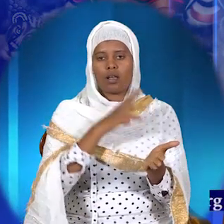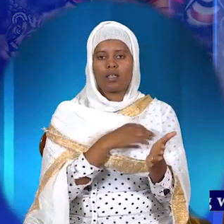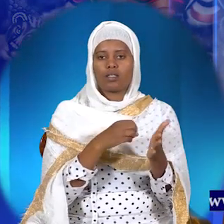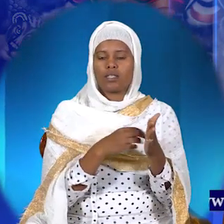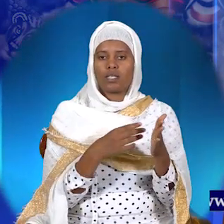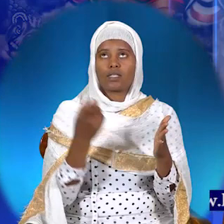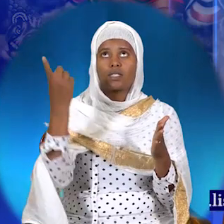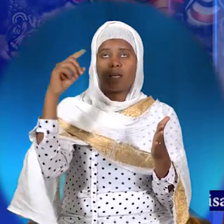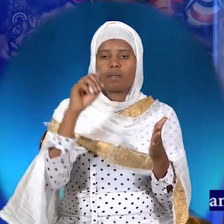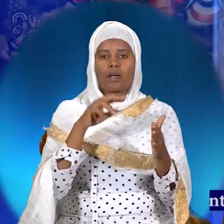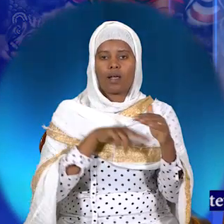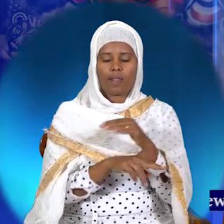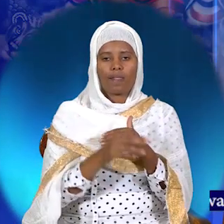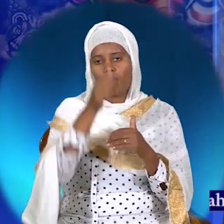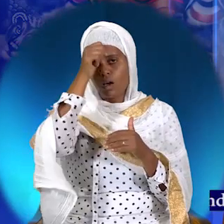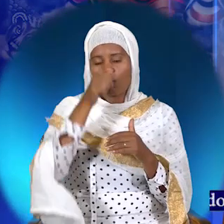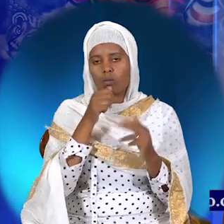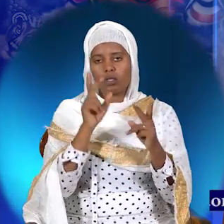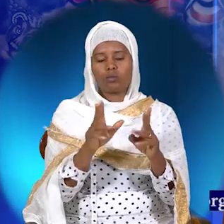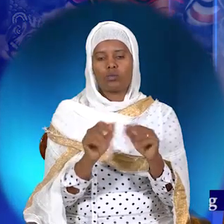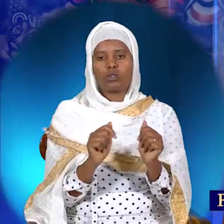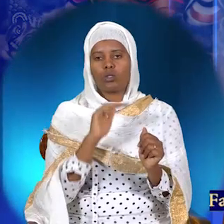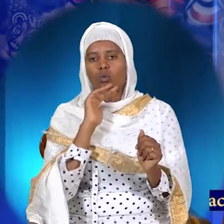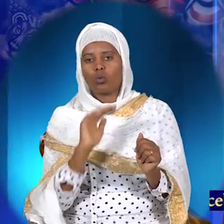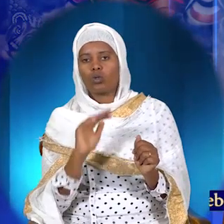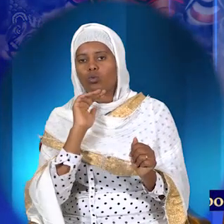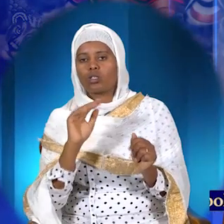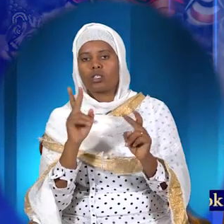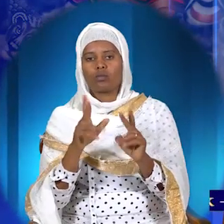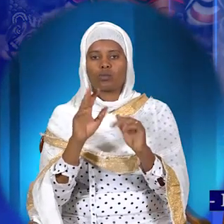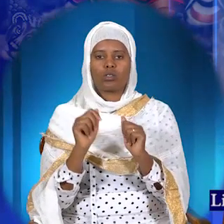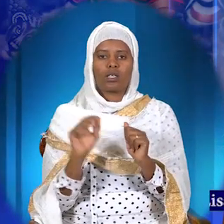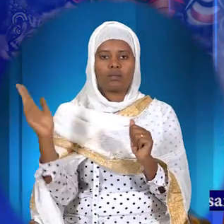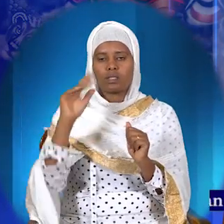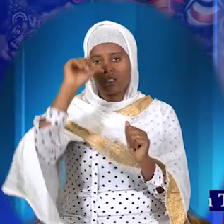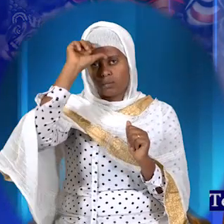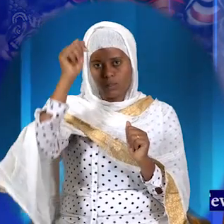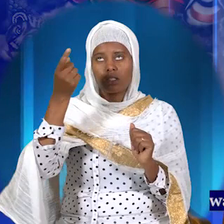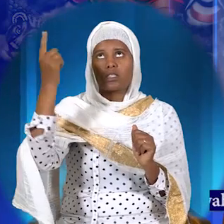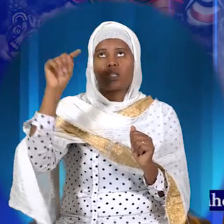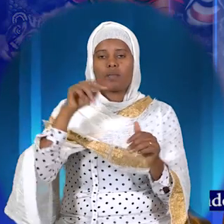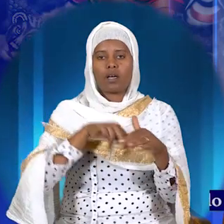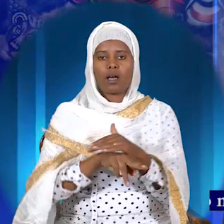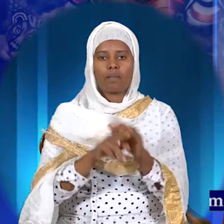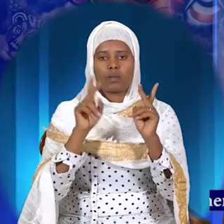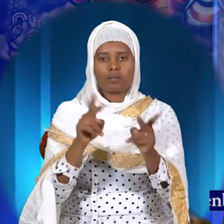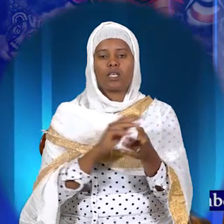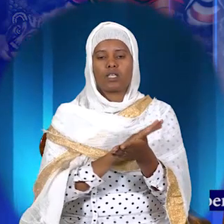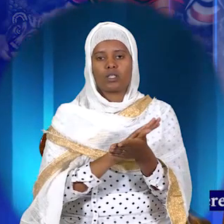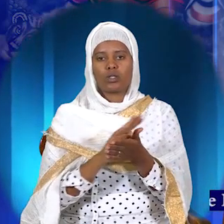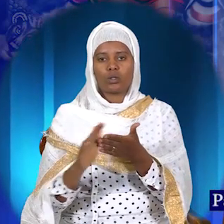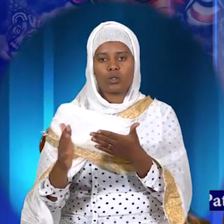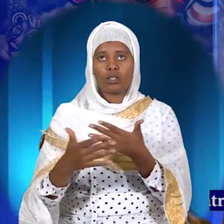ንርኢ። ስለዚ እግዚኣብሔር ኣብ ኣቦ ምዃኑ፣ እግዚኣብሔር ወልድ ድማ ውልድ ምዃኑ ኣብ ግዜ ጥምቀት እውን እግዚኣብሔር ኣብ